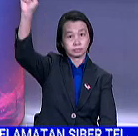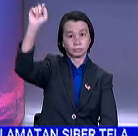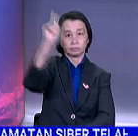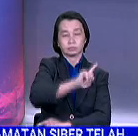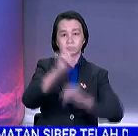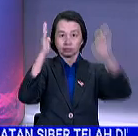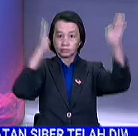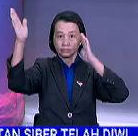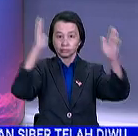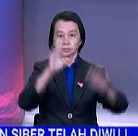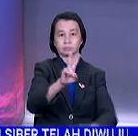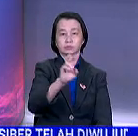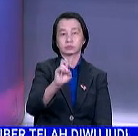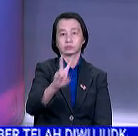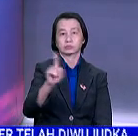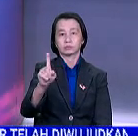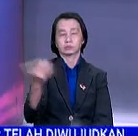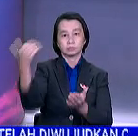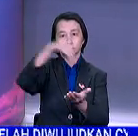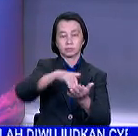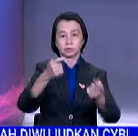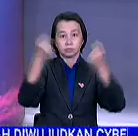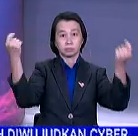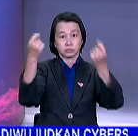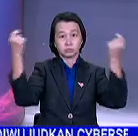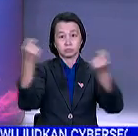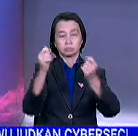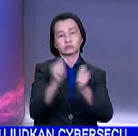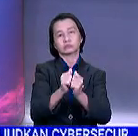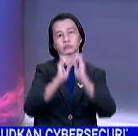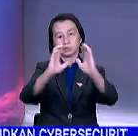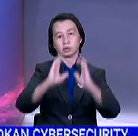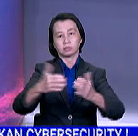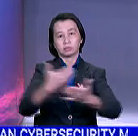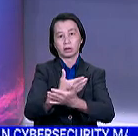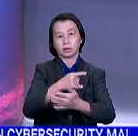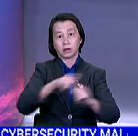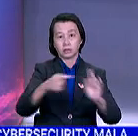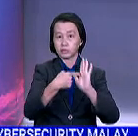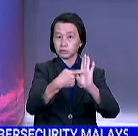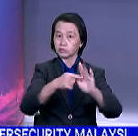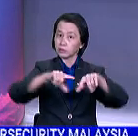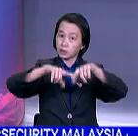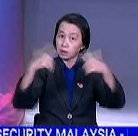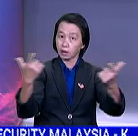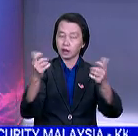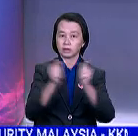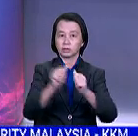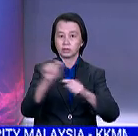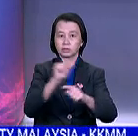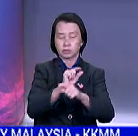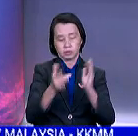Hari Malaysia 2021 sekali lagi disambut dengan norma baharu namun menampilkan kelainan dengan